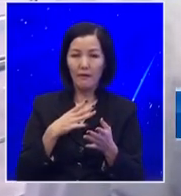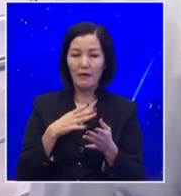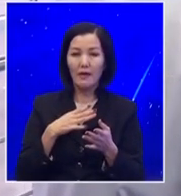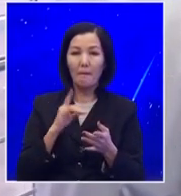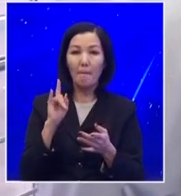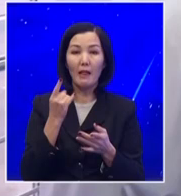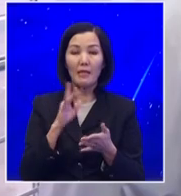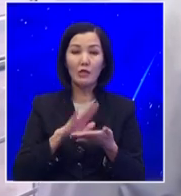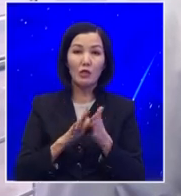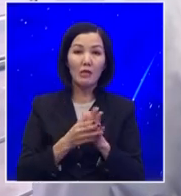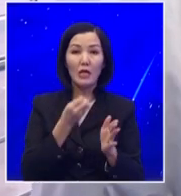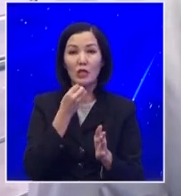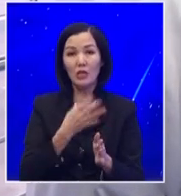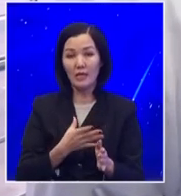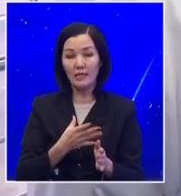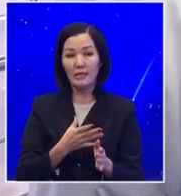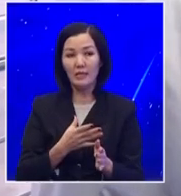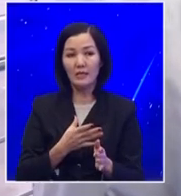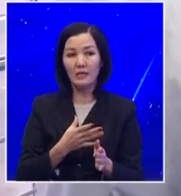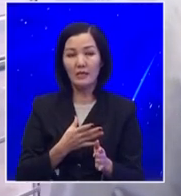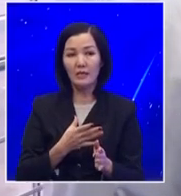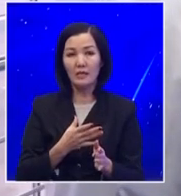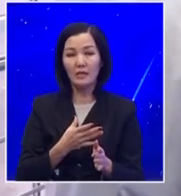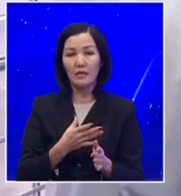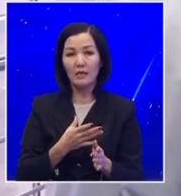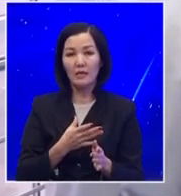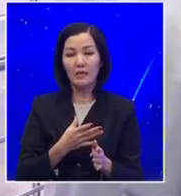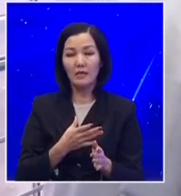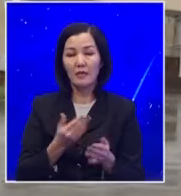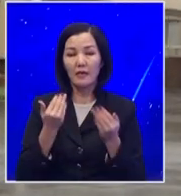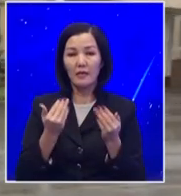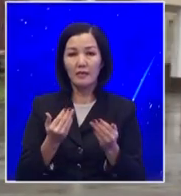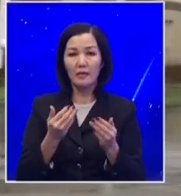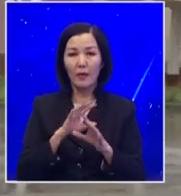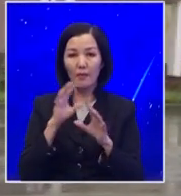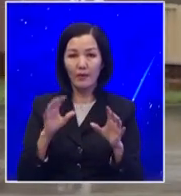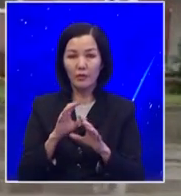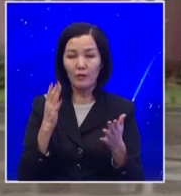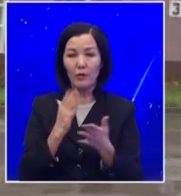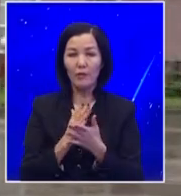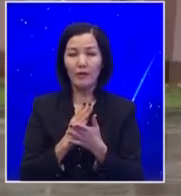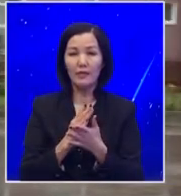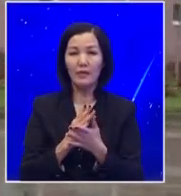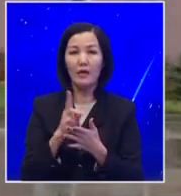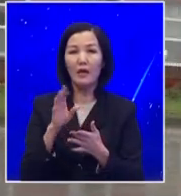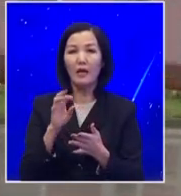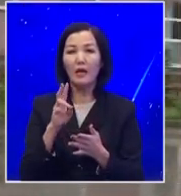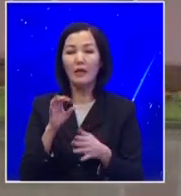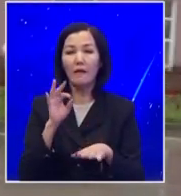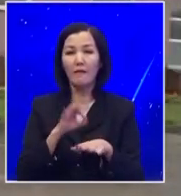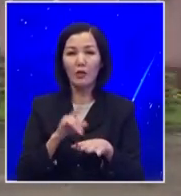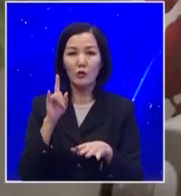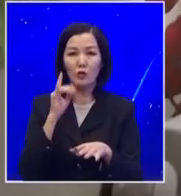жақсы. Сосын неонатальный центр ОПЦ-ға алып кетті. Тәж-тажалы құрбаны болып кете жаздаған жүкті